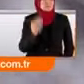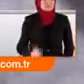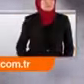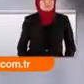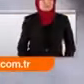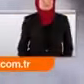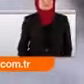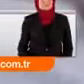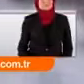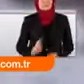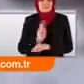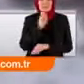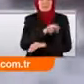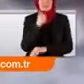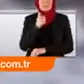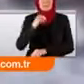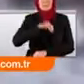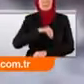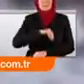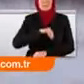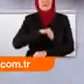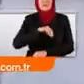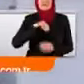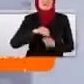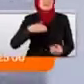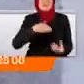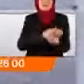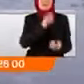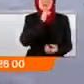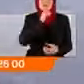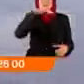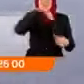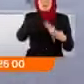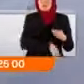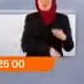atlarım zannetti ama girdiği su dipsiz bir kuyu gibiydi